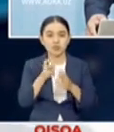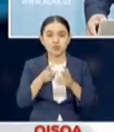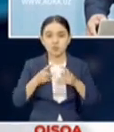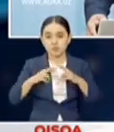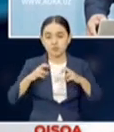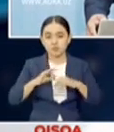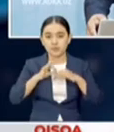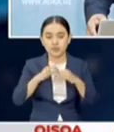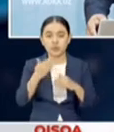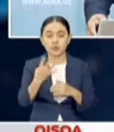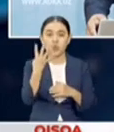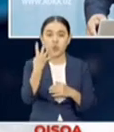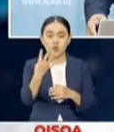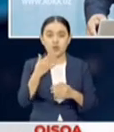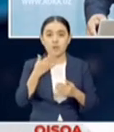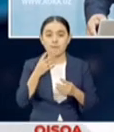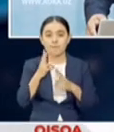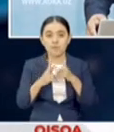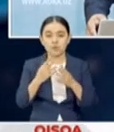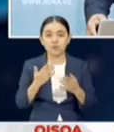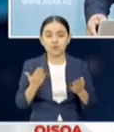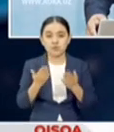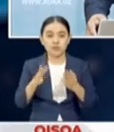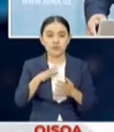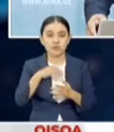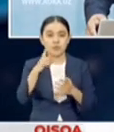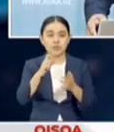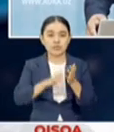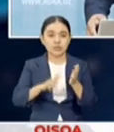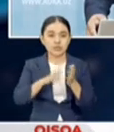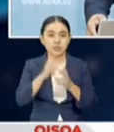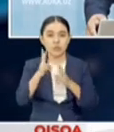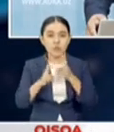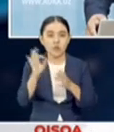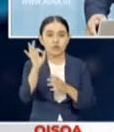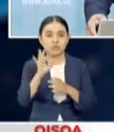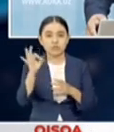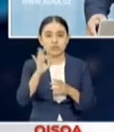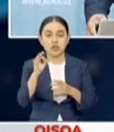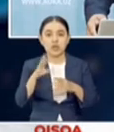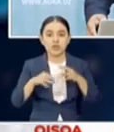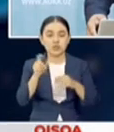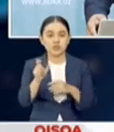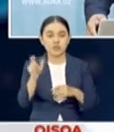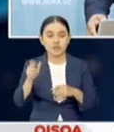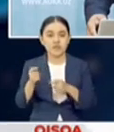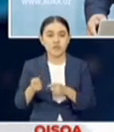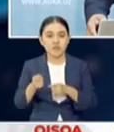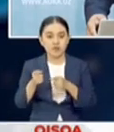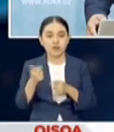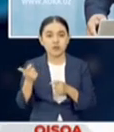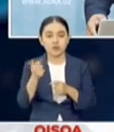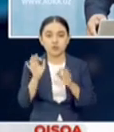o'tkazilib, shulardan 4 ta murojaat qanoatlantirildi. 177 ta murojaat bo'yicha terimchilar va fermer